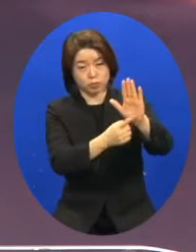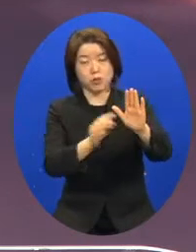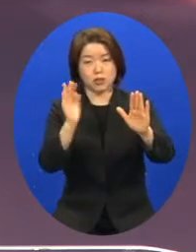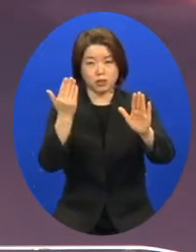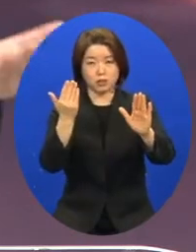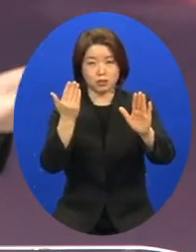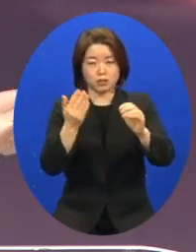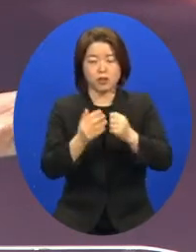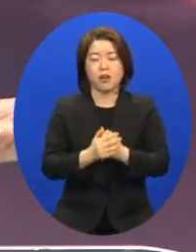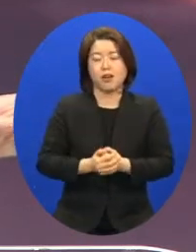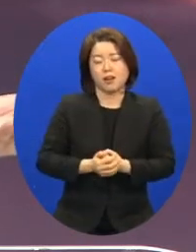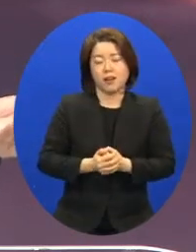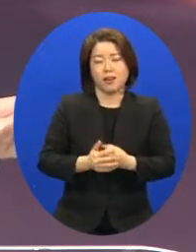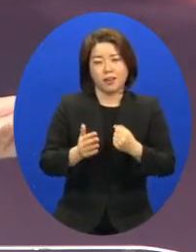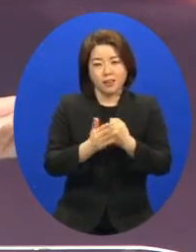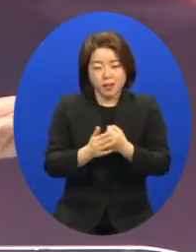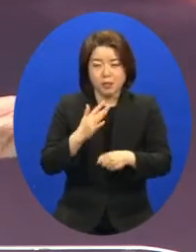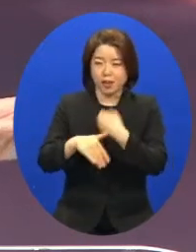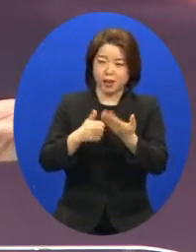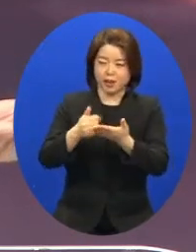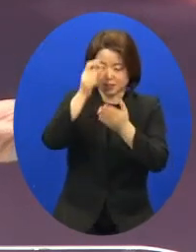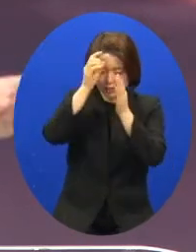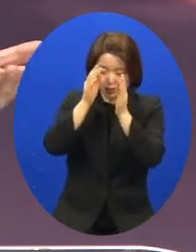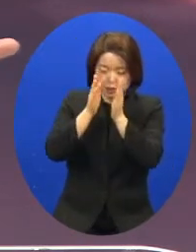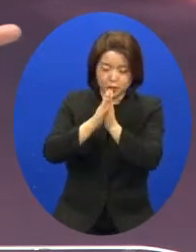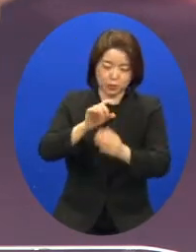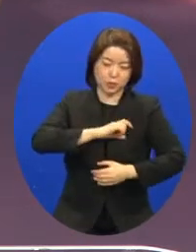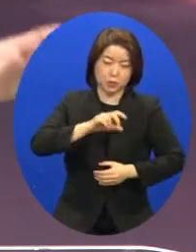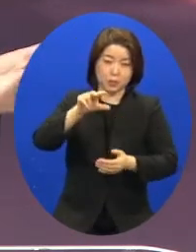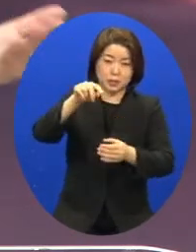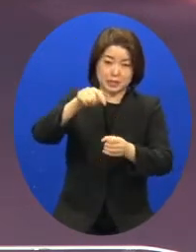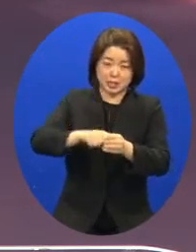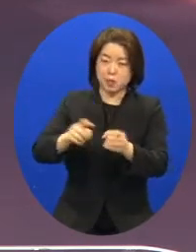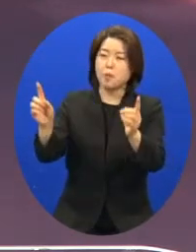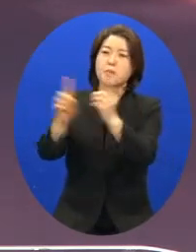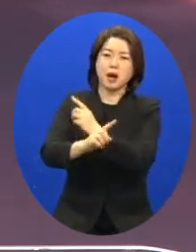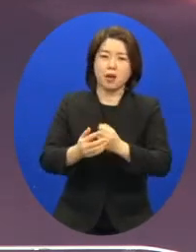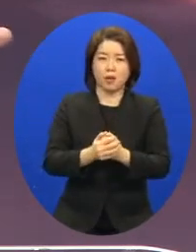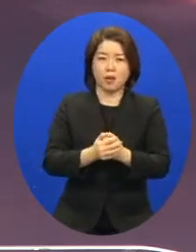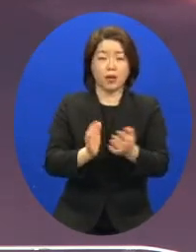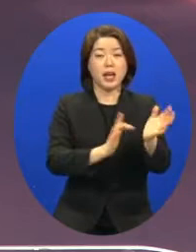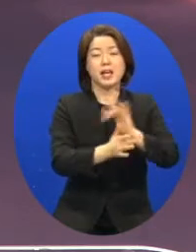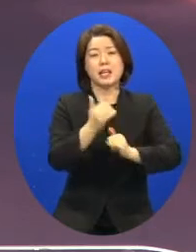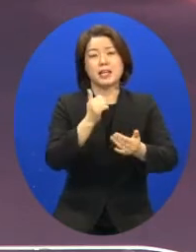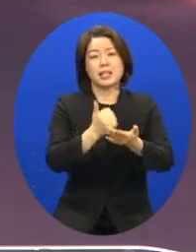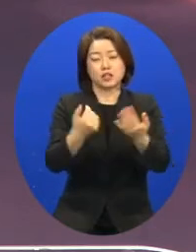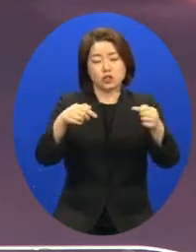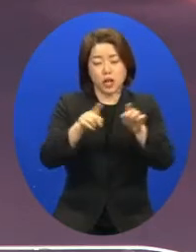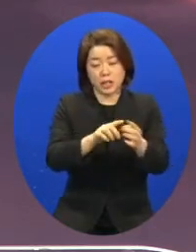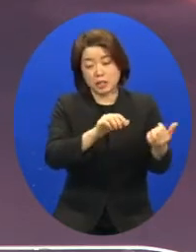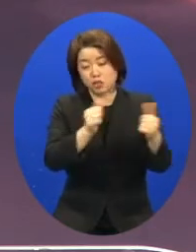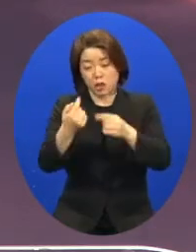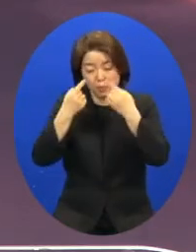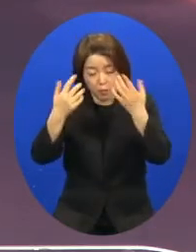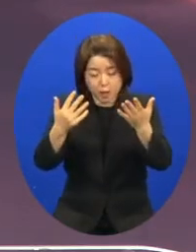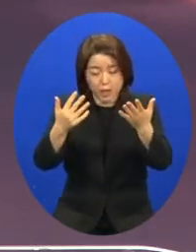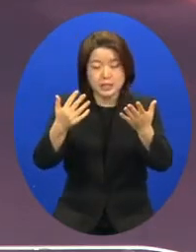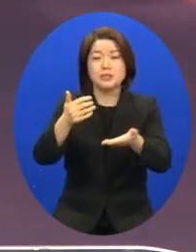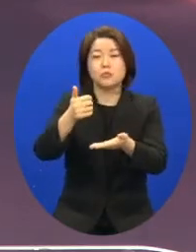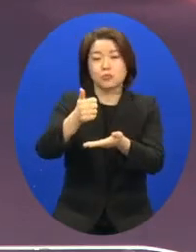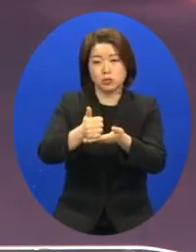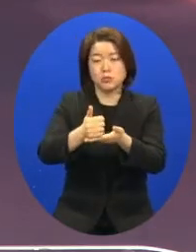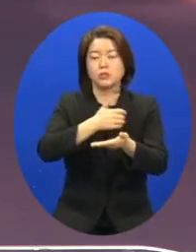하나님께 기도 제목을 바꿨어요. 예수님과 함께 죽은 것이 분명하신 분이면 충분합니다. 그런